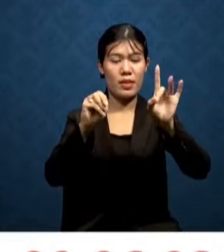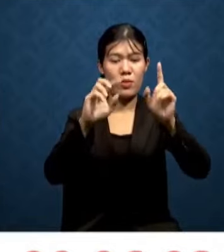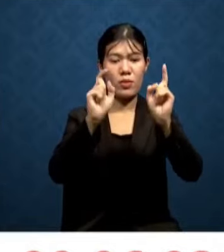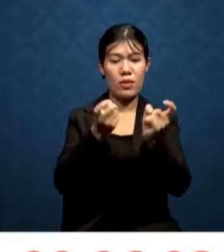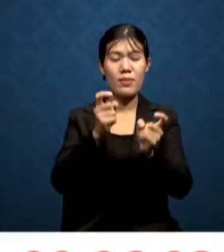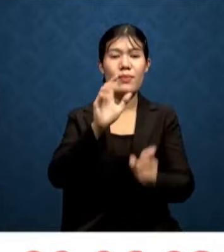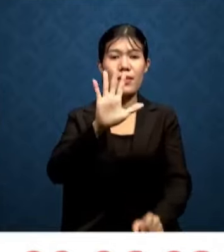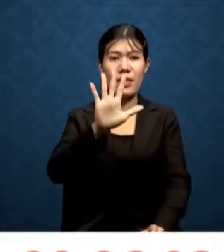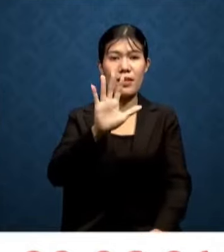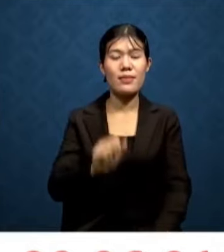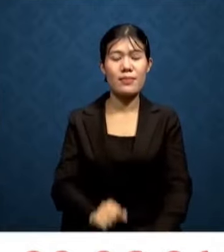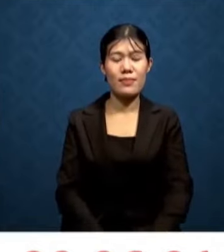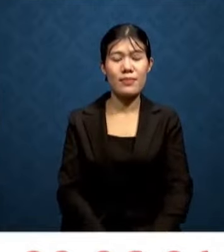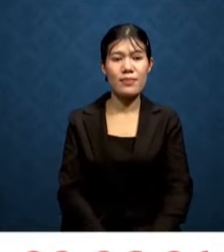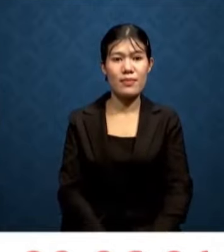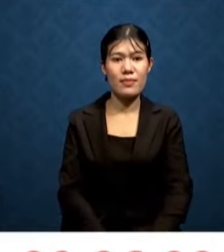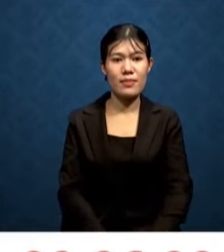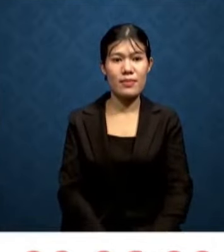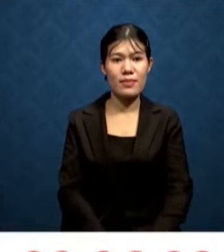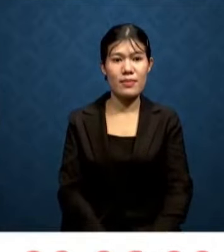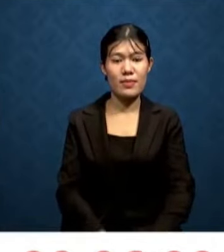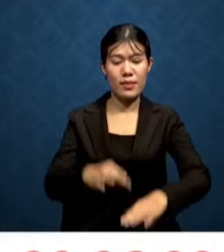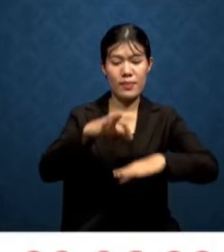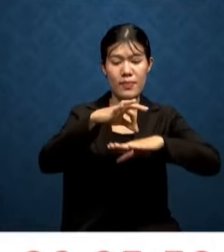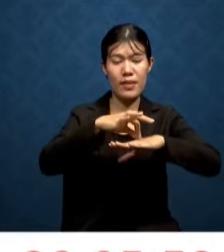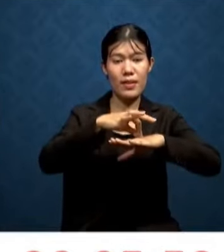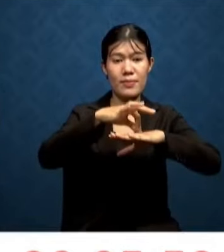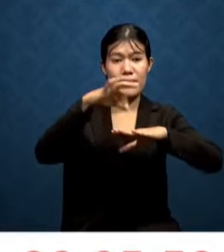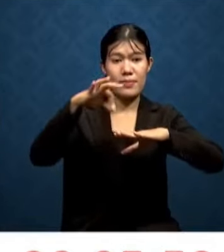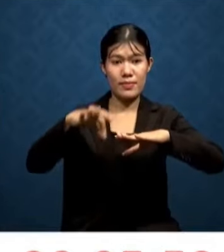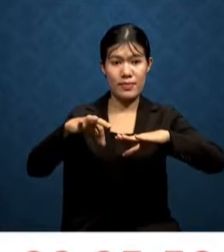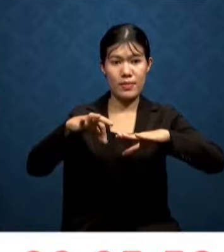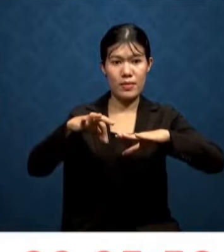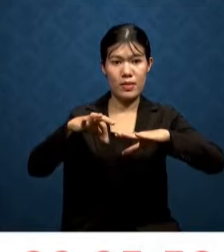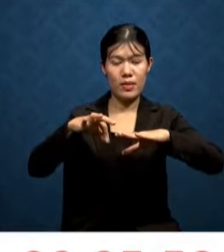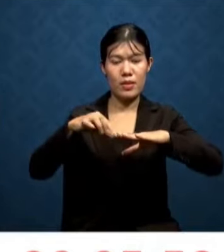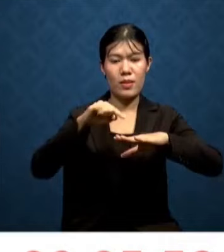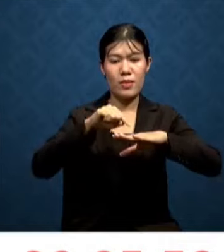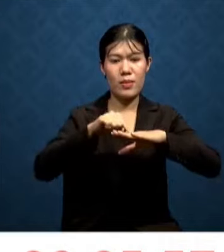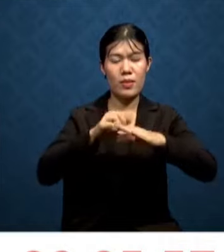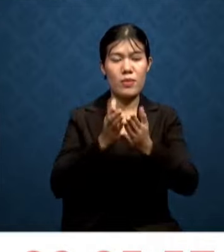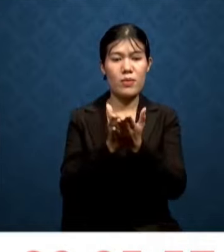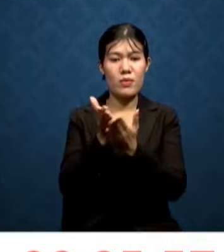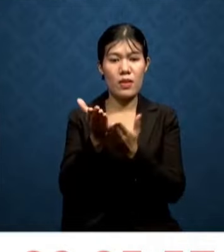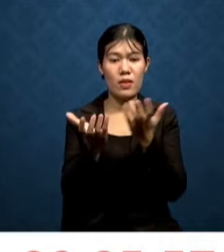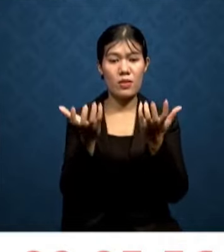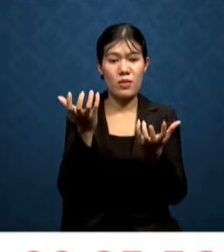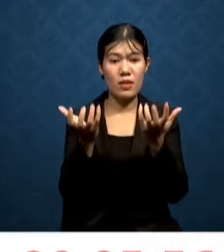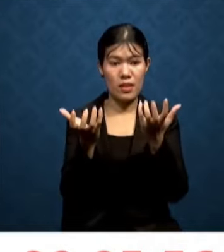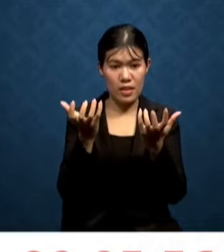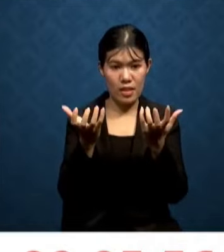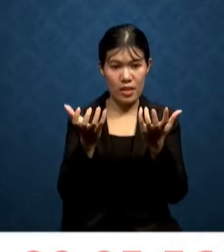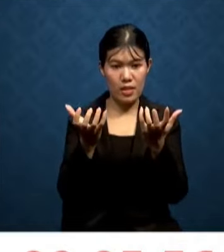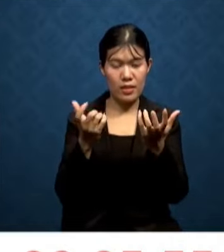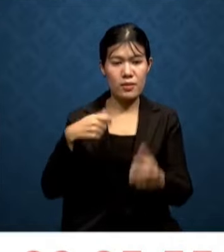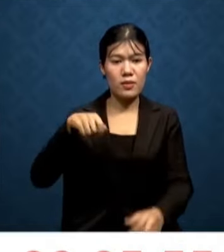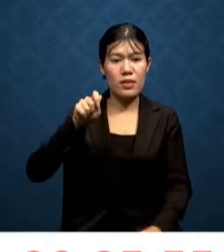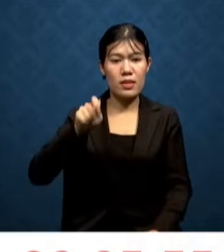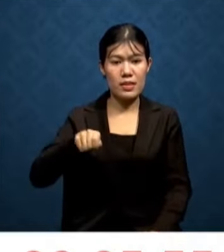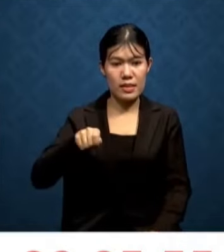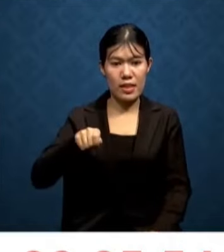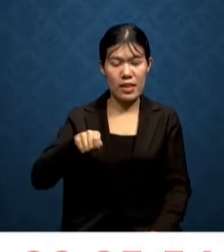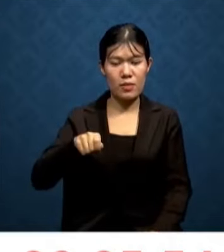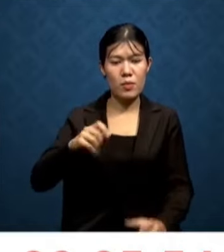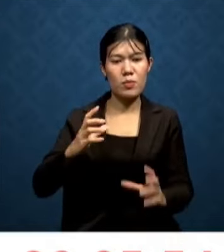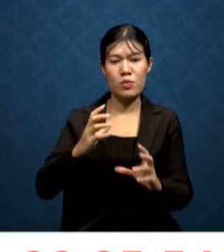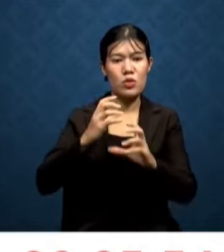5จะให้พ้นได้ต่อเมื่อตุลาการมีมติว่ามีความผิดจริยธรรมคะแนนเสียง